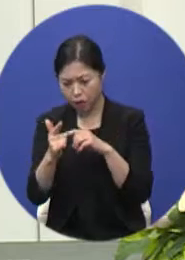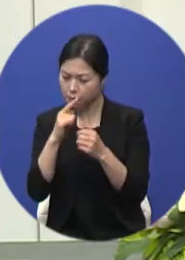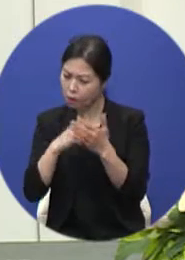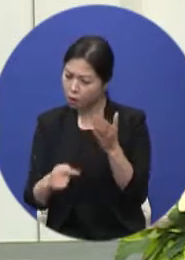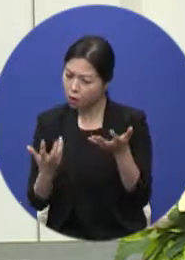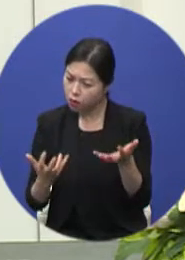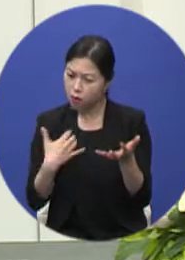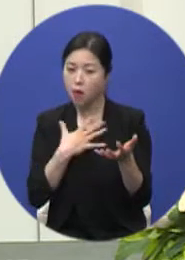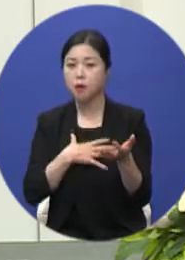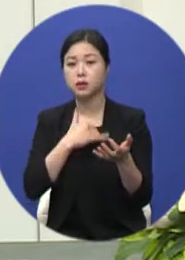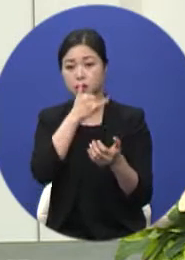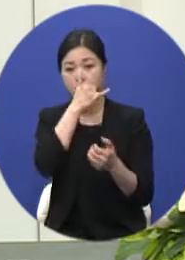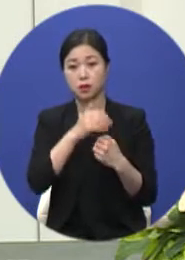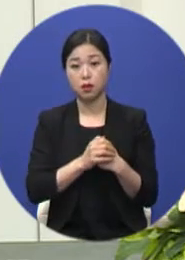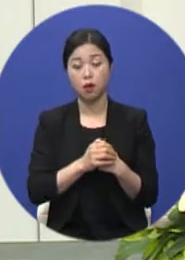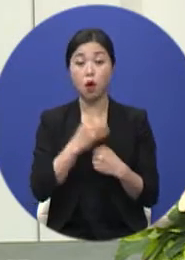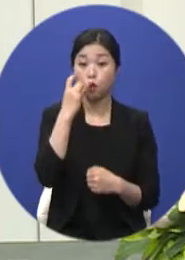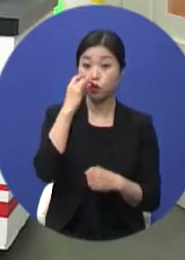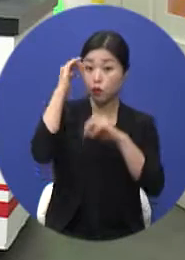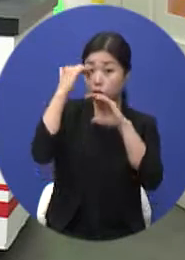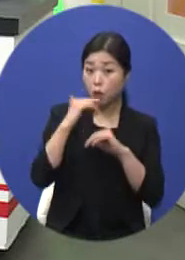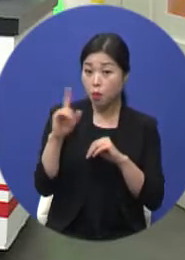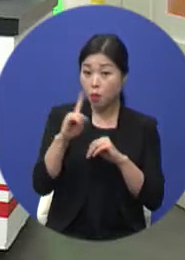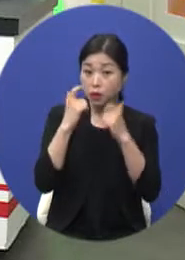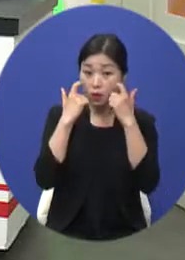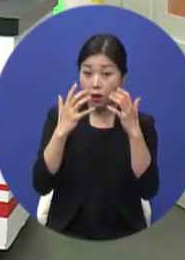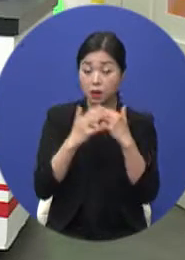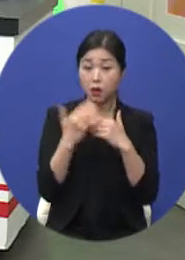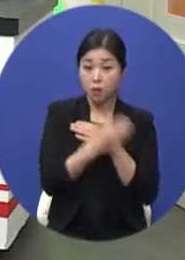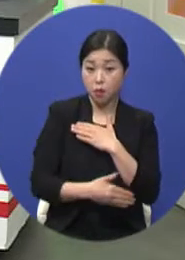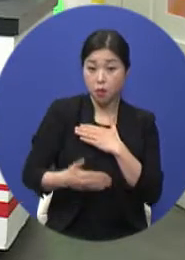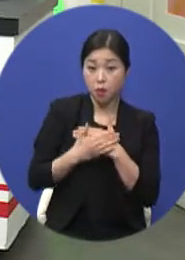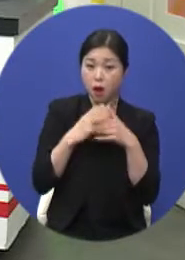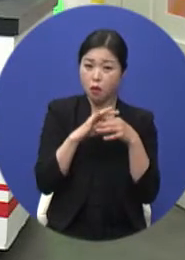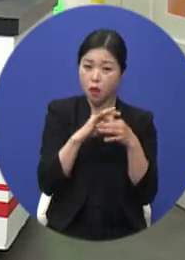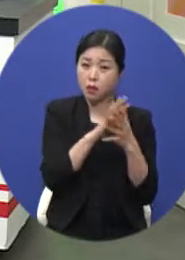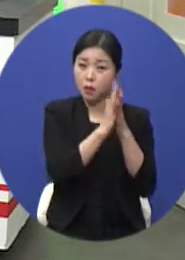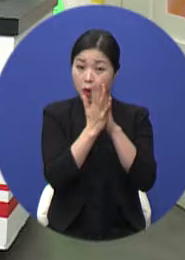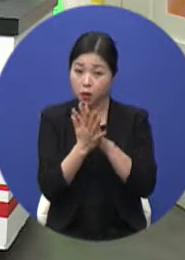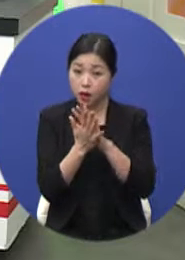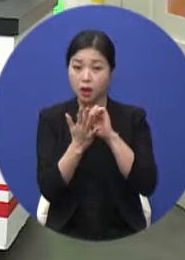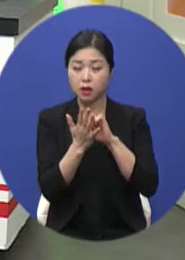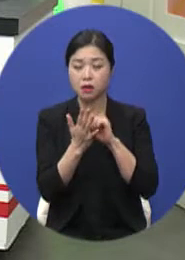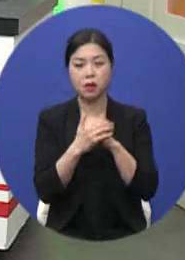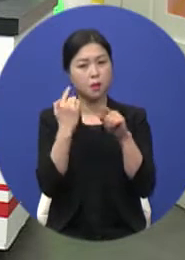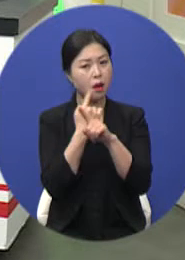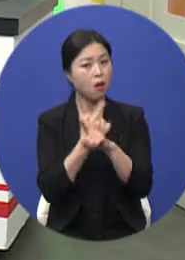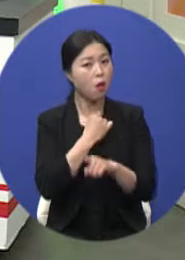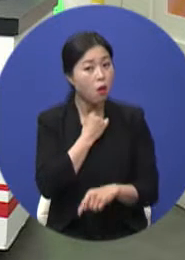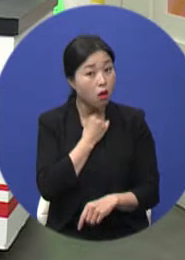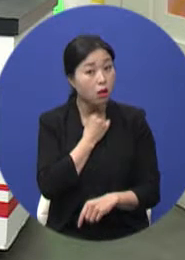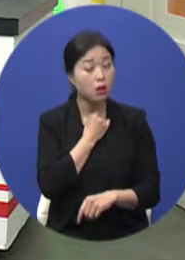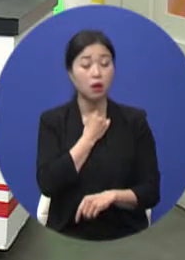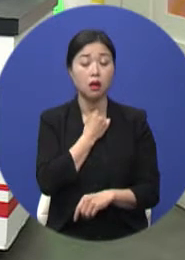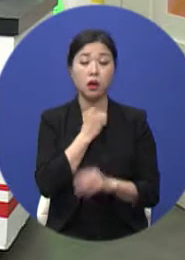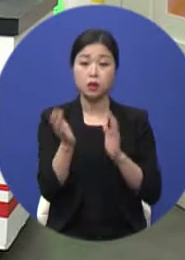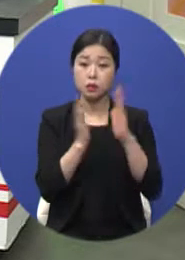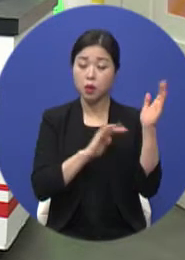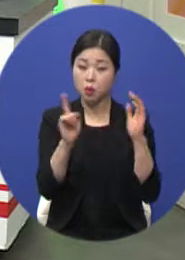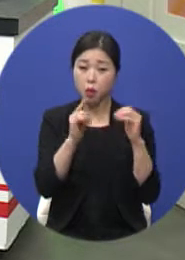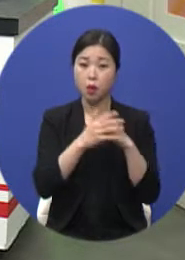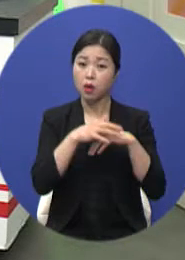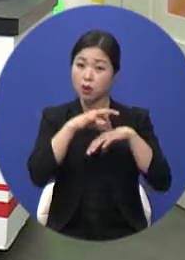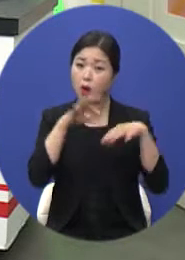걱정하시는 궁금하신 게 정확하게 그 어떤 신체적인 어떤 증상을 개선시키고 싶으신 건가요? 아니면은 그